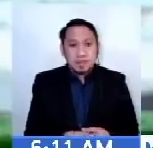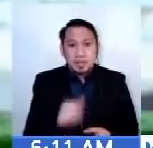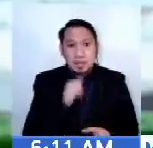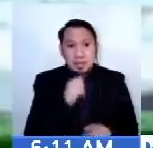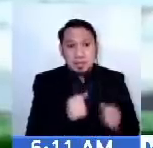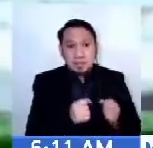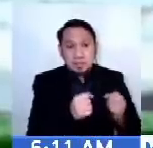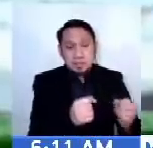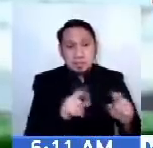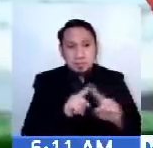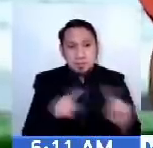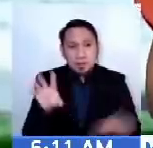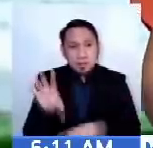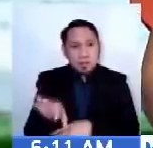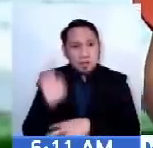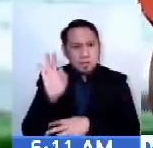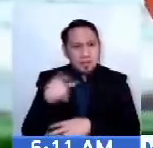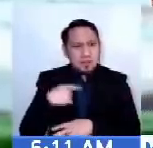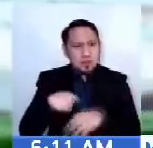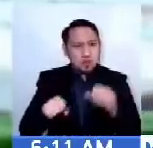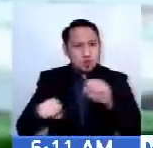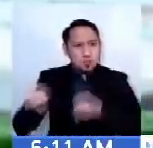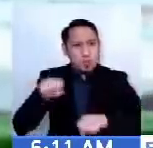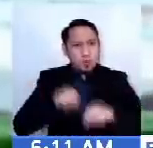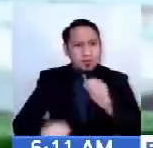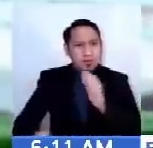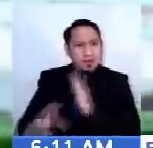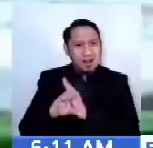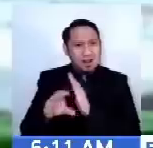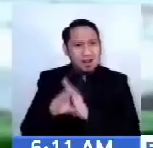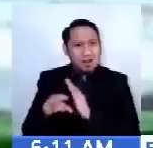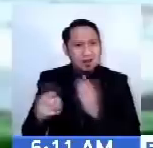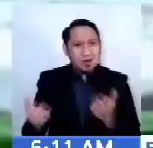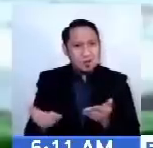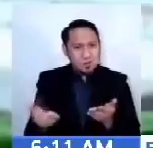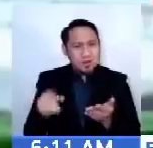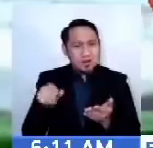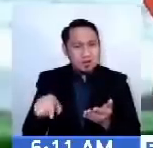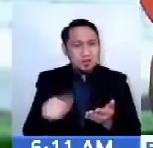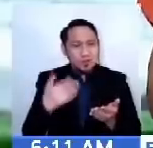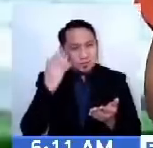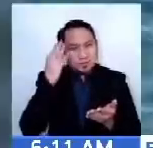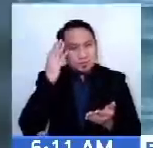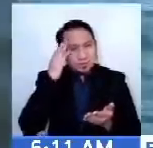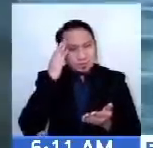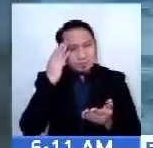sports car sa Cebu City ang dahilan, alamin sa unang balita ni Dano Tingbungko.